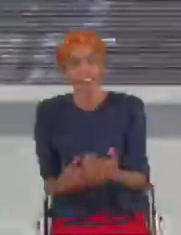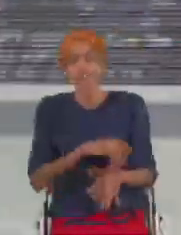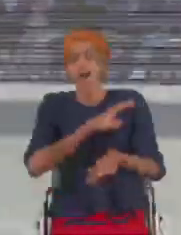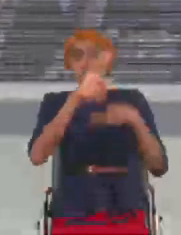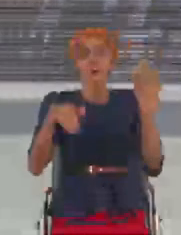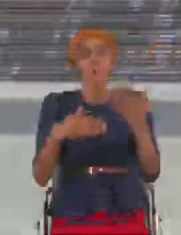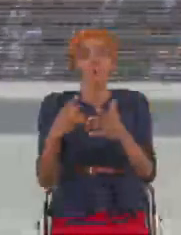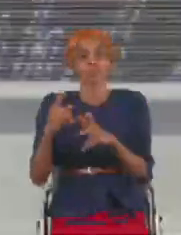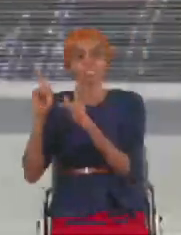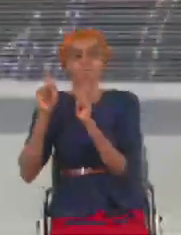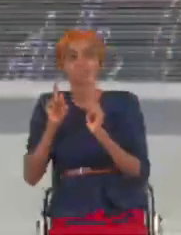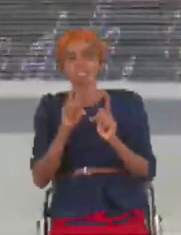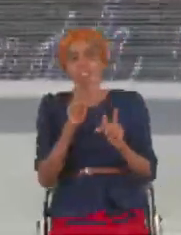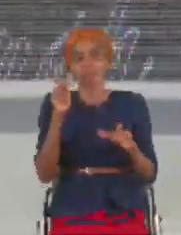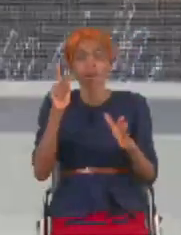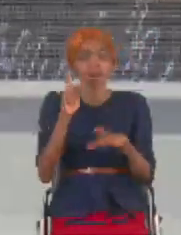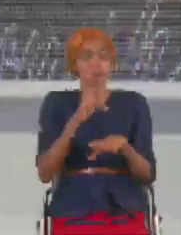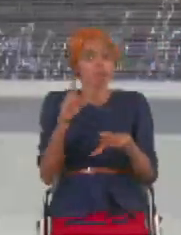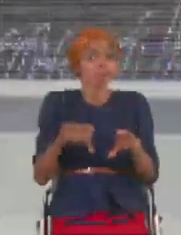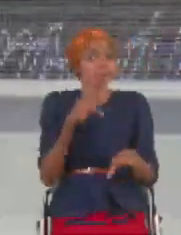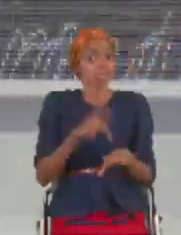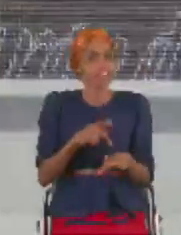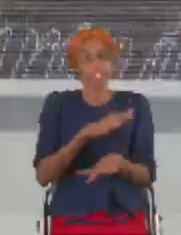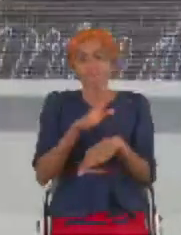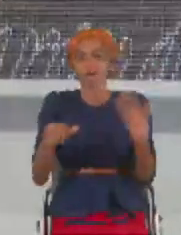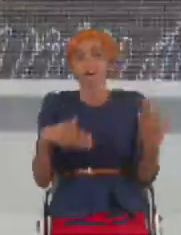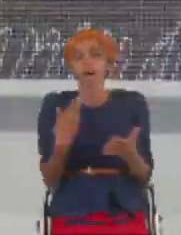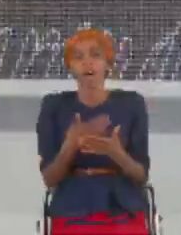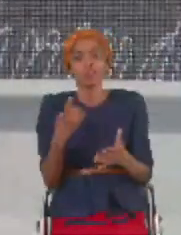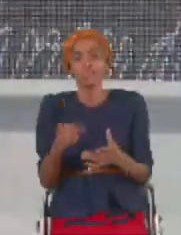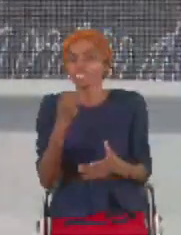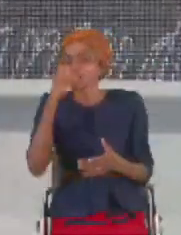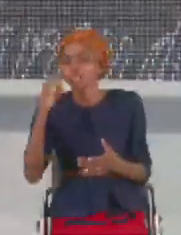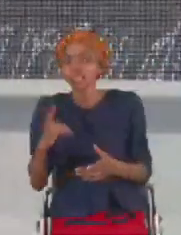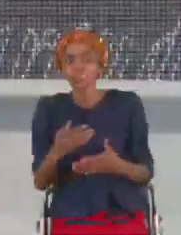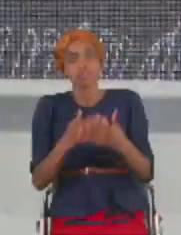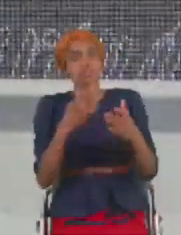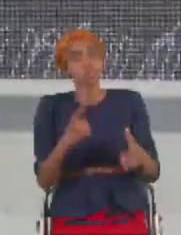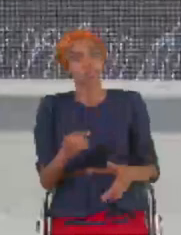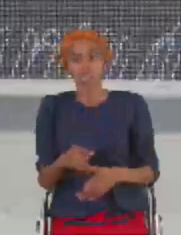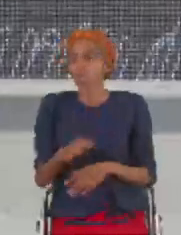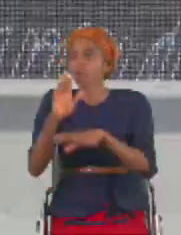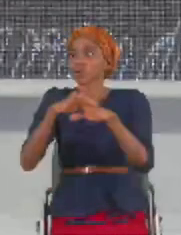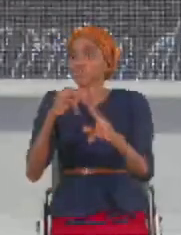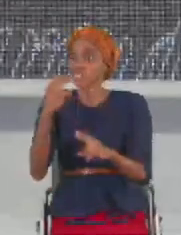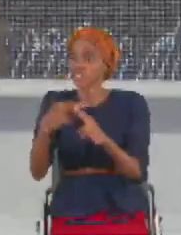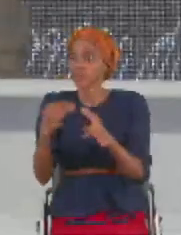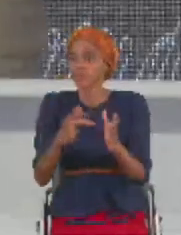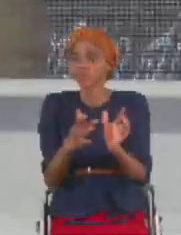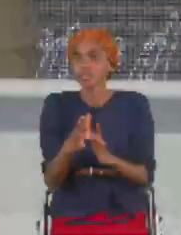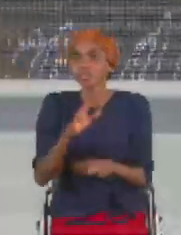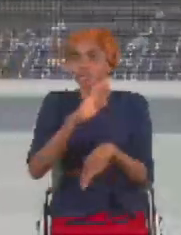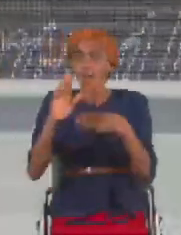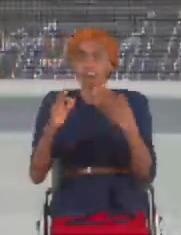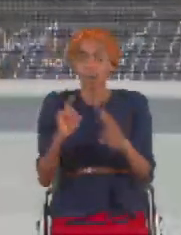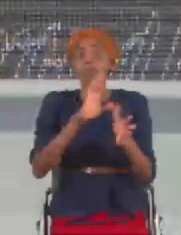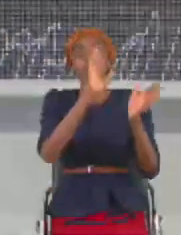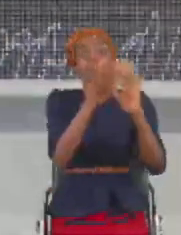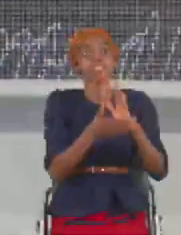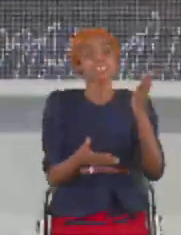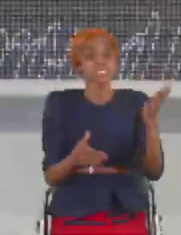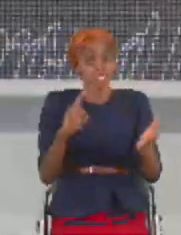toutes ces personnalités tous ces choses magnifiques à même avant que tu ne m'as sous le nom de jésus ta présence